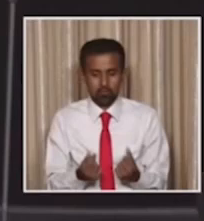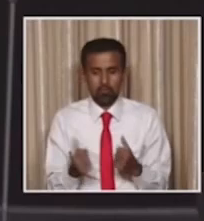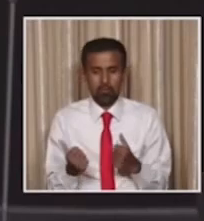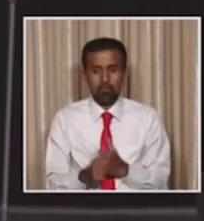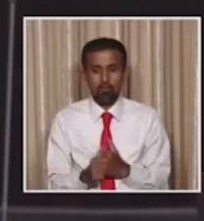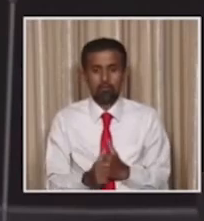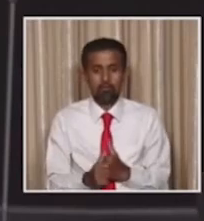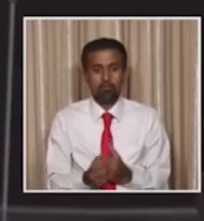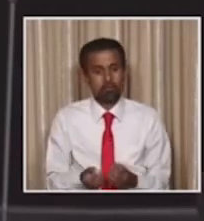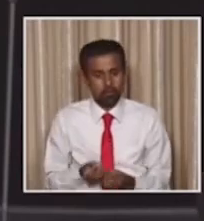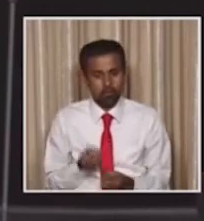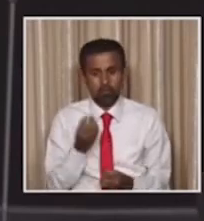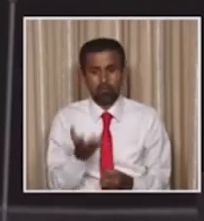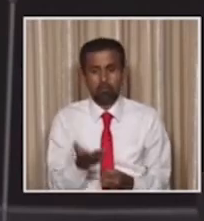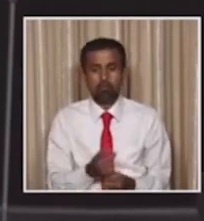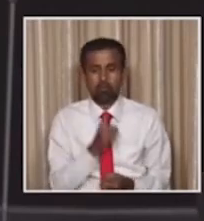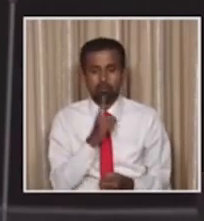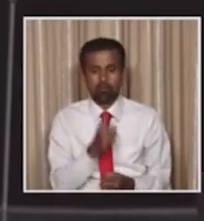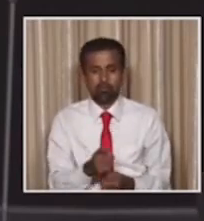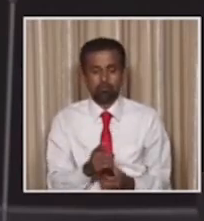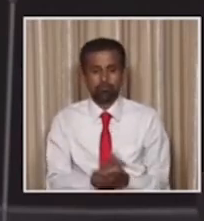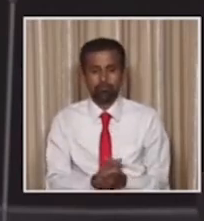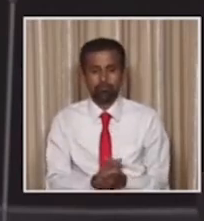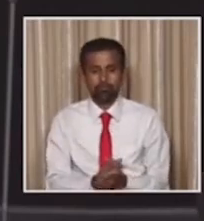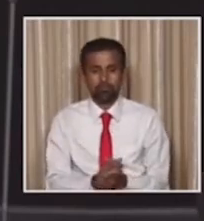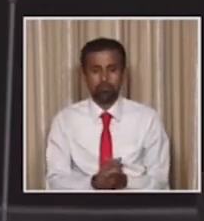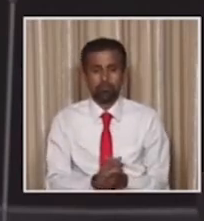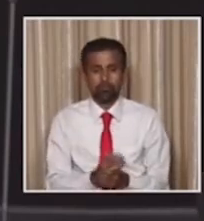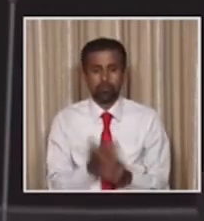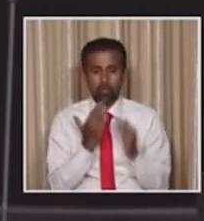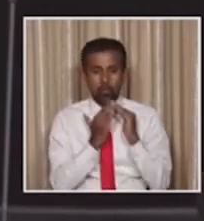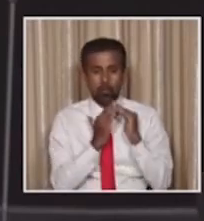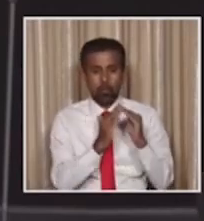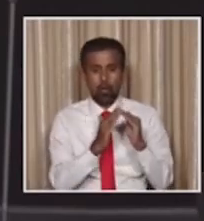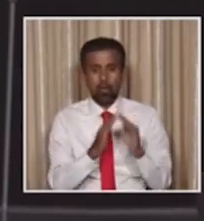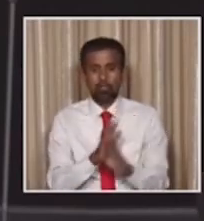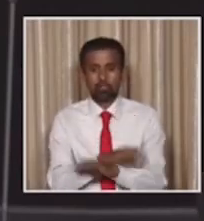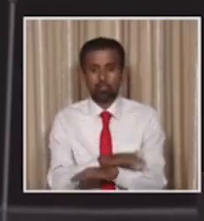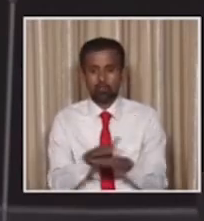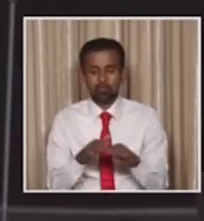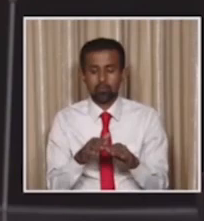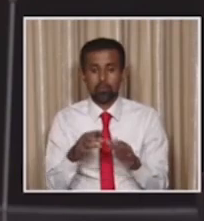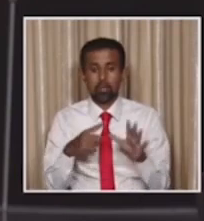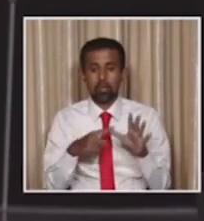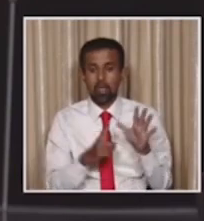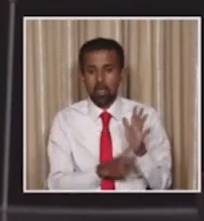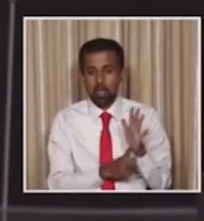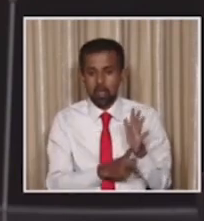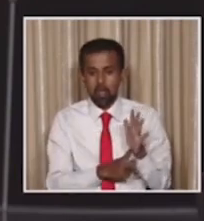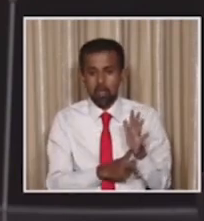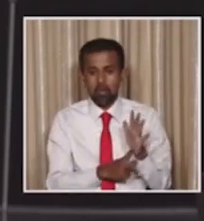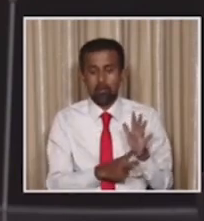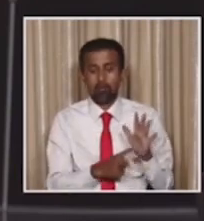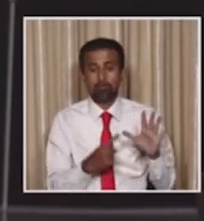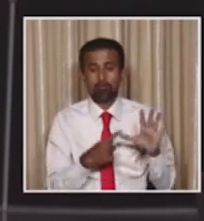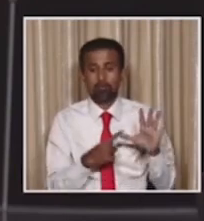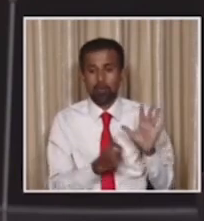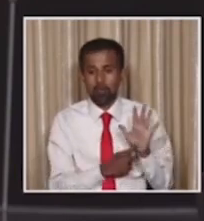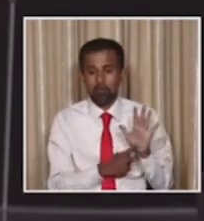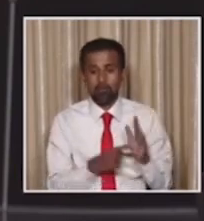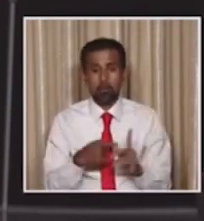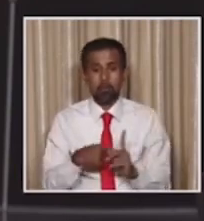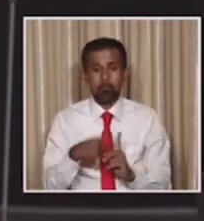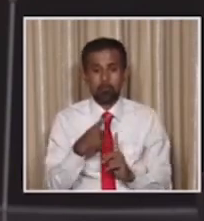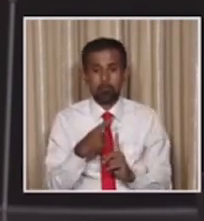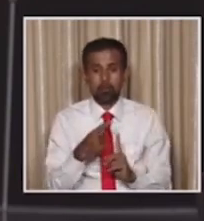கல்வி பாடசாலையிலே மாணவர்களை உயர்தரத்துக்கு கல்வி போத உயர்தரத்திற்கு மதுரை மாவட்டத்திலே கணிதம் விஞ்ஞானம்